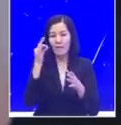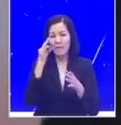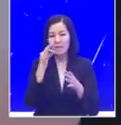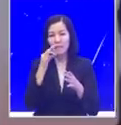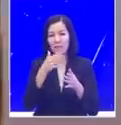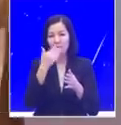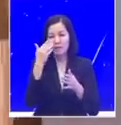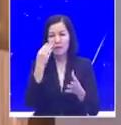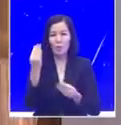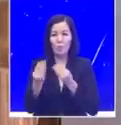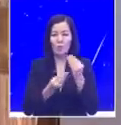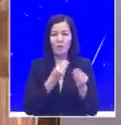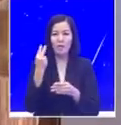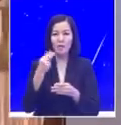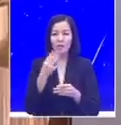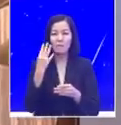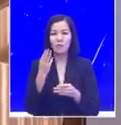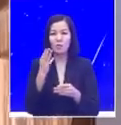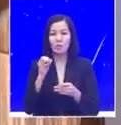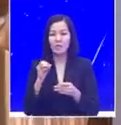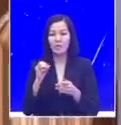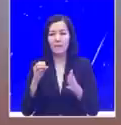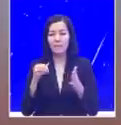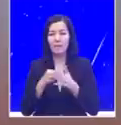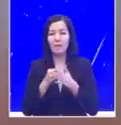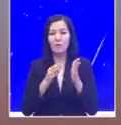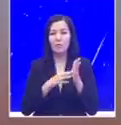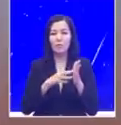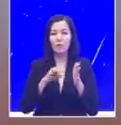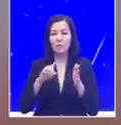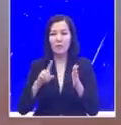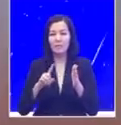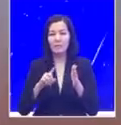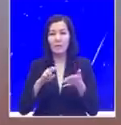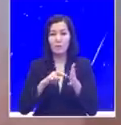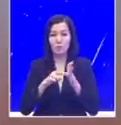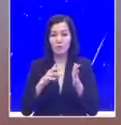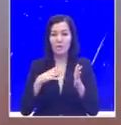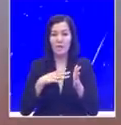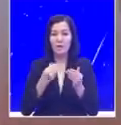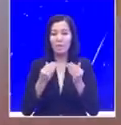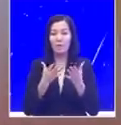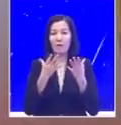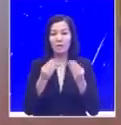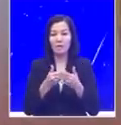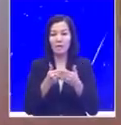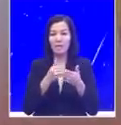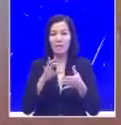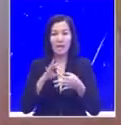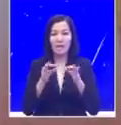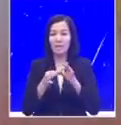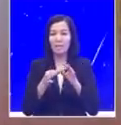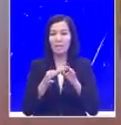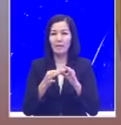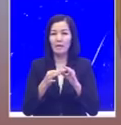жазғы Олимпиада ойындары 24 шілде мен 9 тамыз аралығына жоспарланған. Бұған дейін Олимпиада ойындары